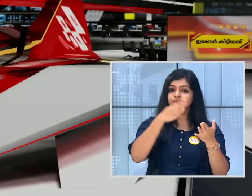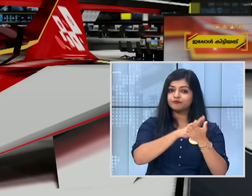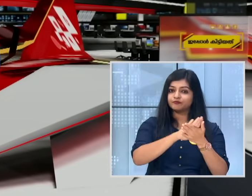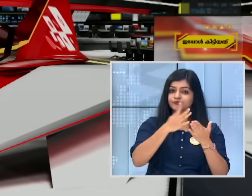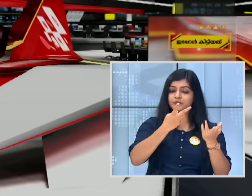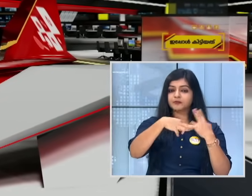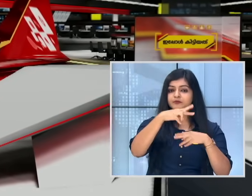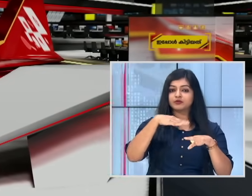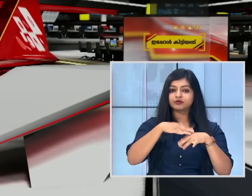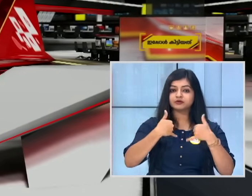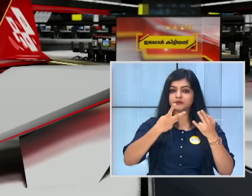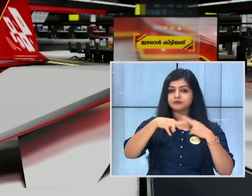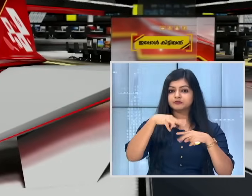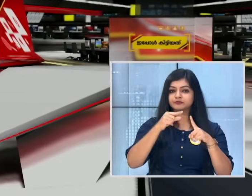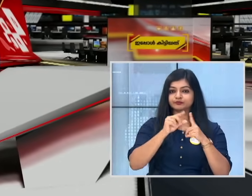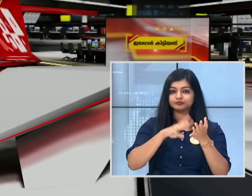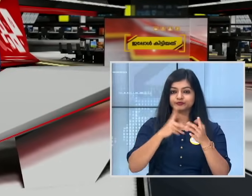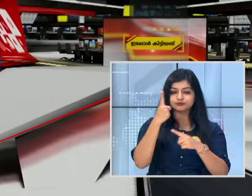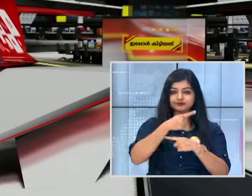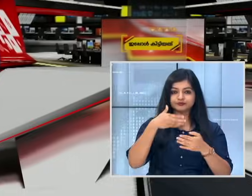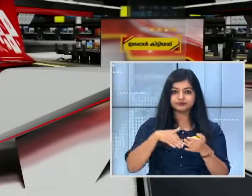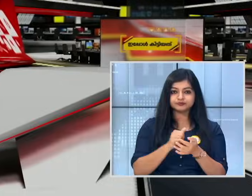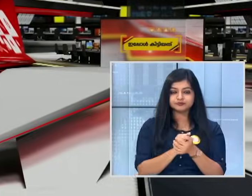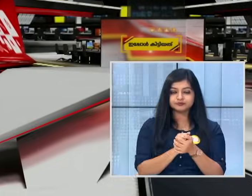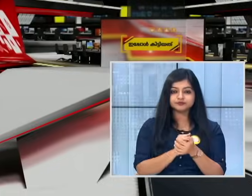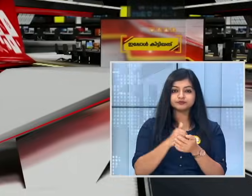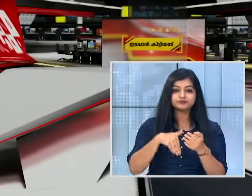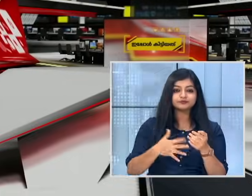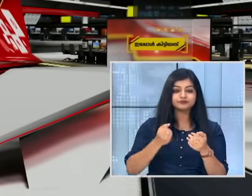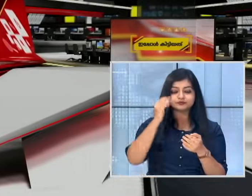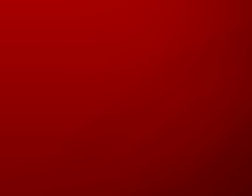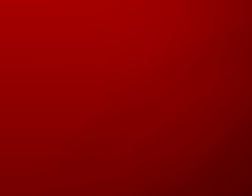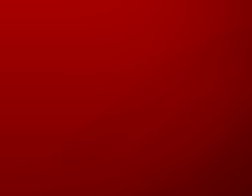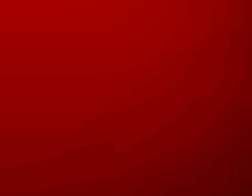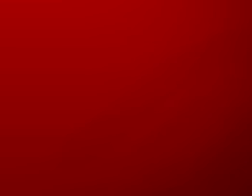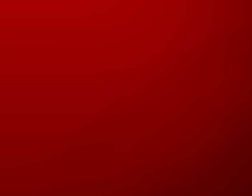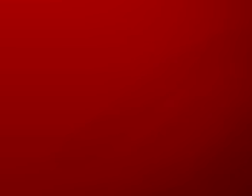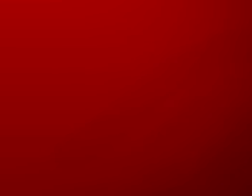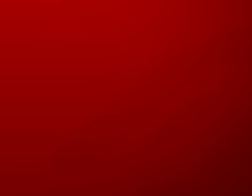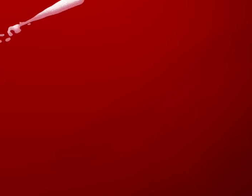ഇന്ന് ഇന്ത്യയിലേക്ക് തിരിച്ചിട്ടുണ്ട്. വിവരങ്ങളാണ് അൻവർ പാലേരി നൽകിയത്. ഇതോടെ ഇപ്പോൾ കിട്ടിയത് പൂർണ്ണമാകുന്നു.